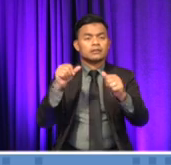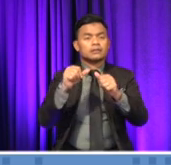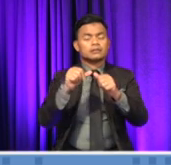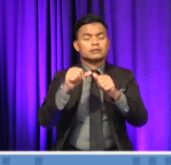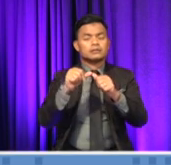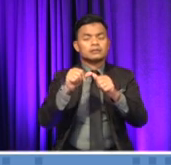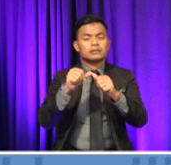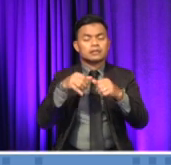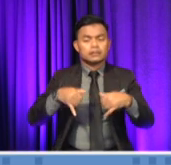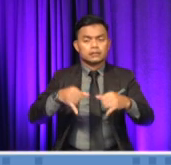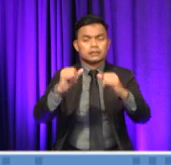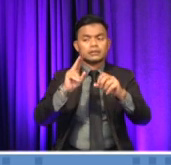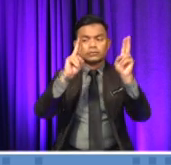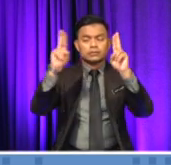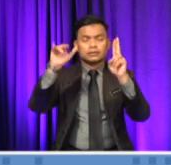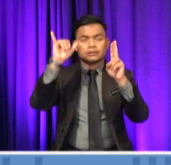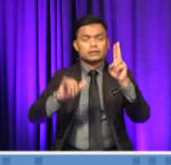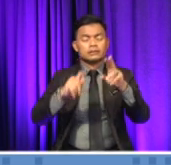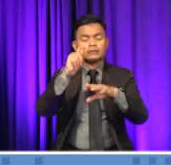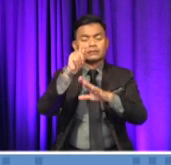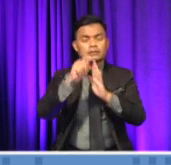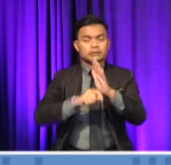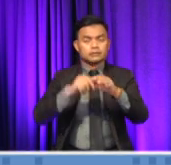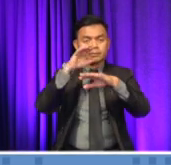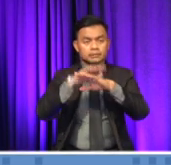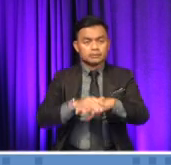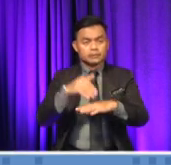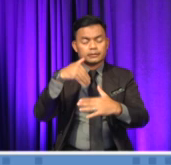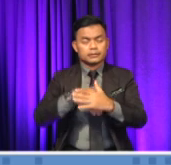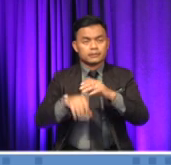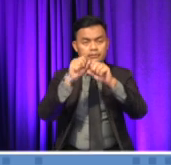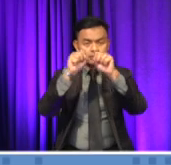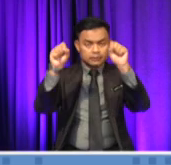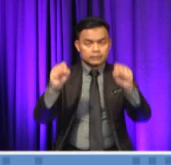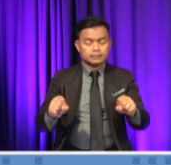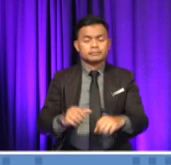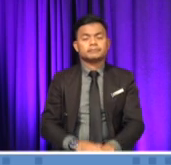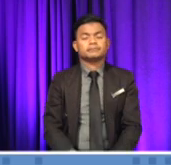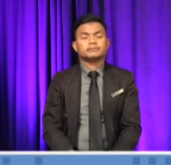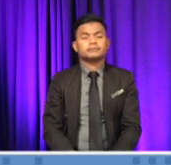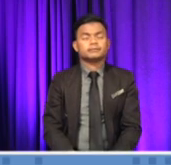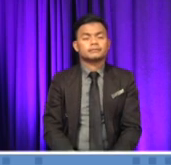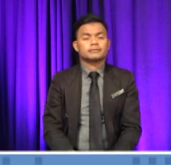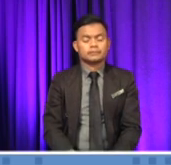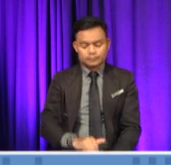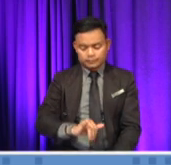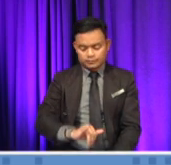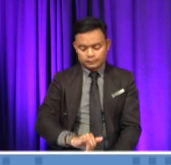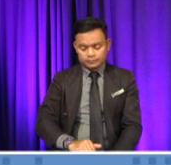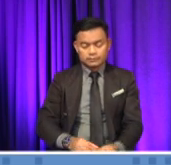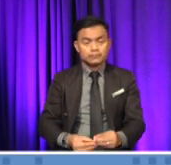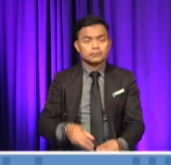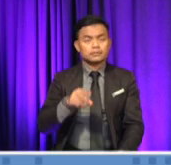dalam sistem itu Oke Betul bagus sekali yang kedua pengering